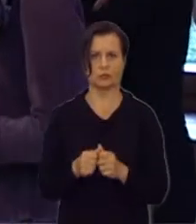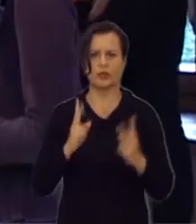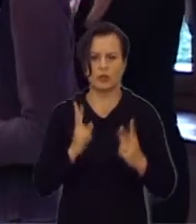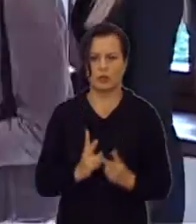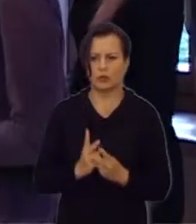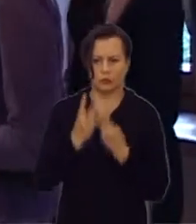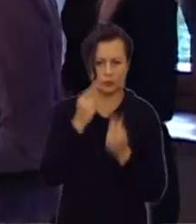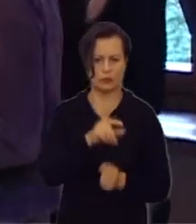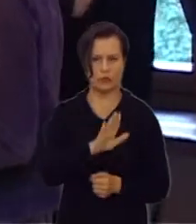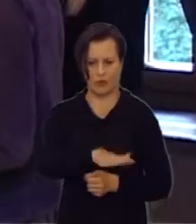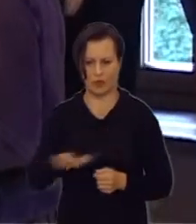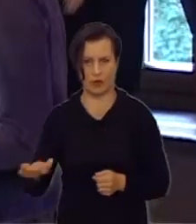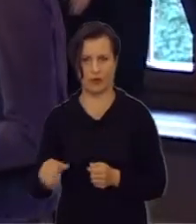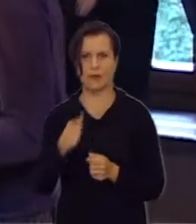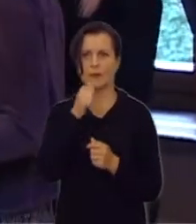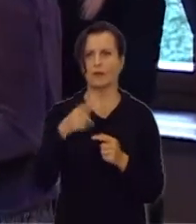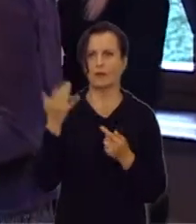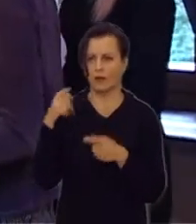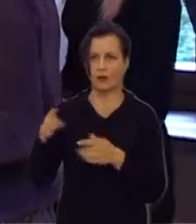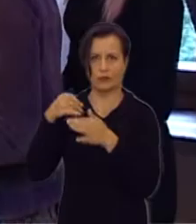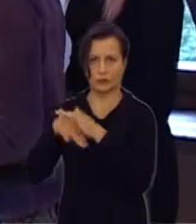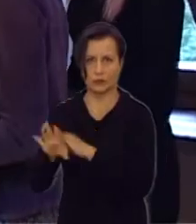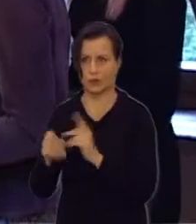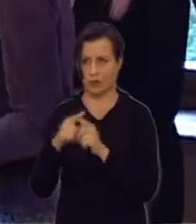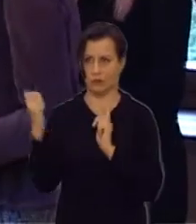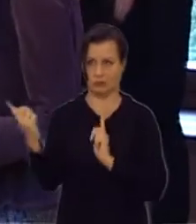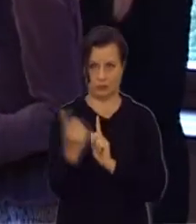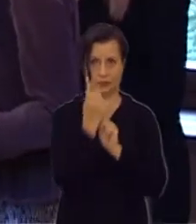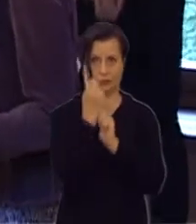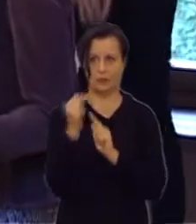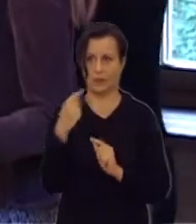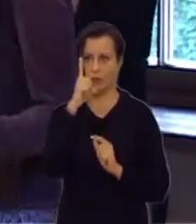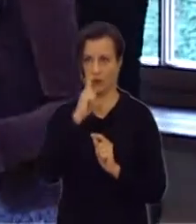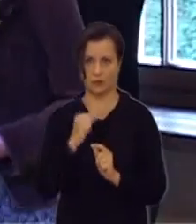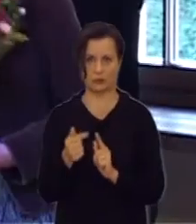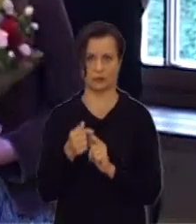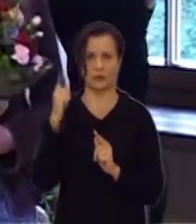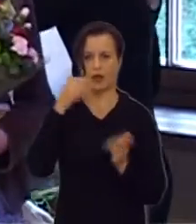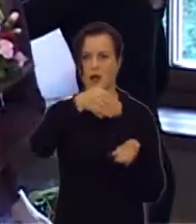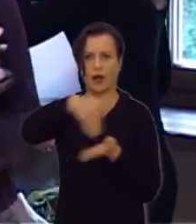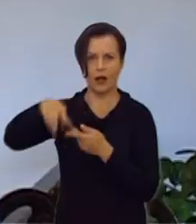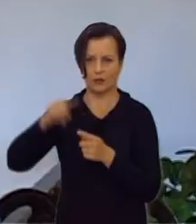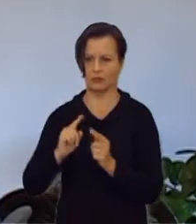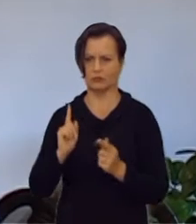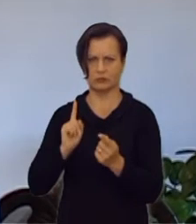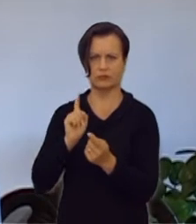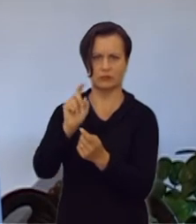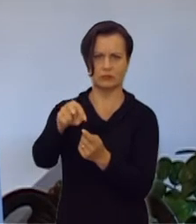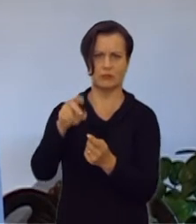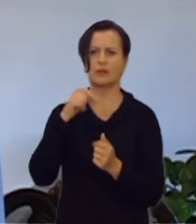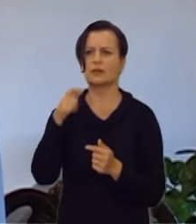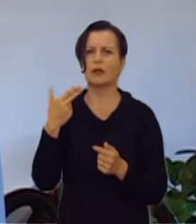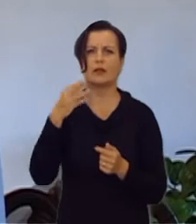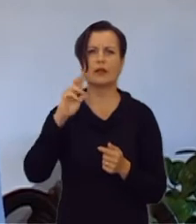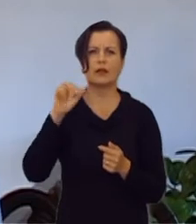patys vaikai, kada išleidus susitinki tuos vaikus. Ir jie tave pažįsta, nebėga kitą gatvės pusę. Ar